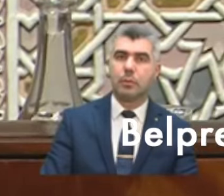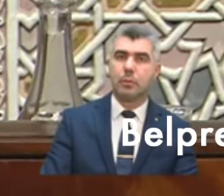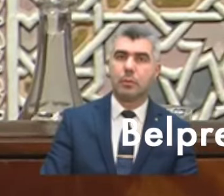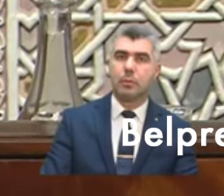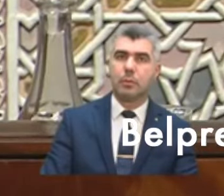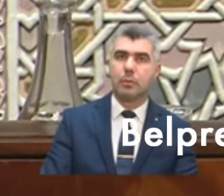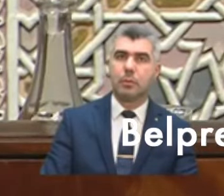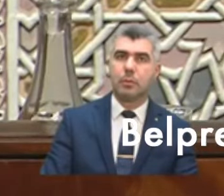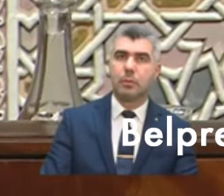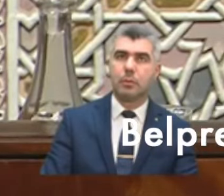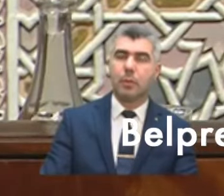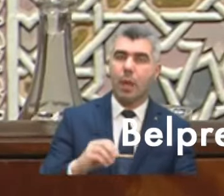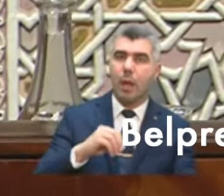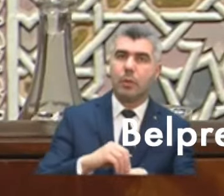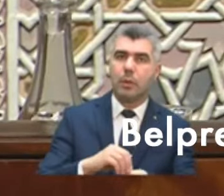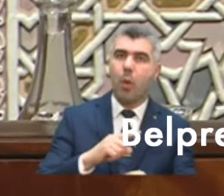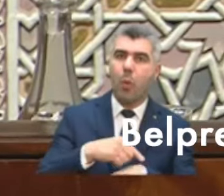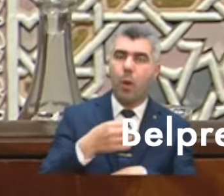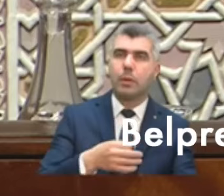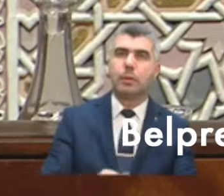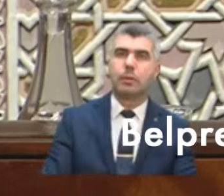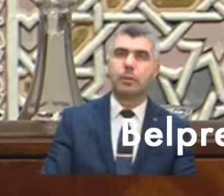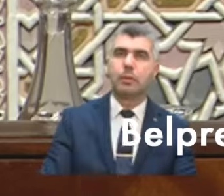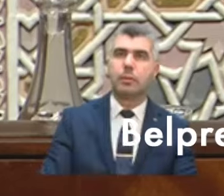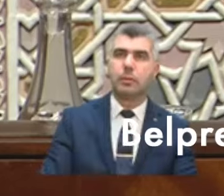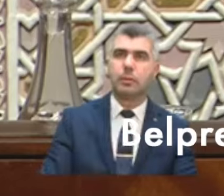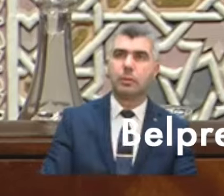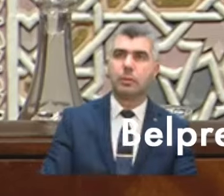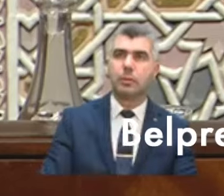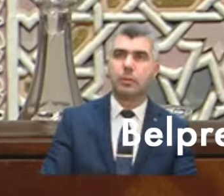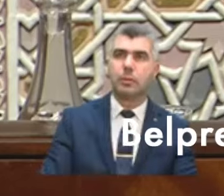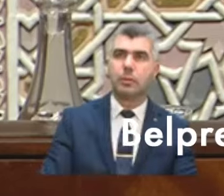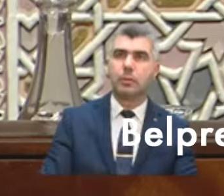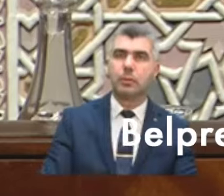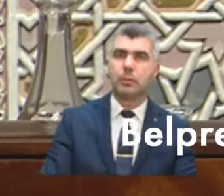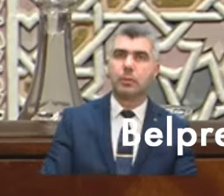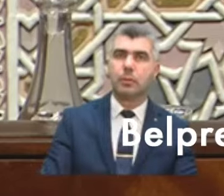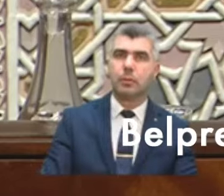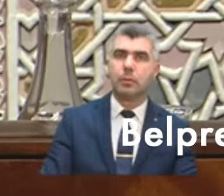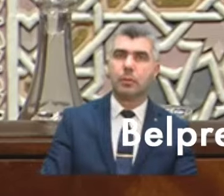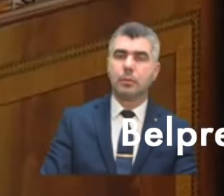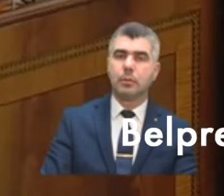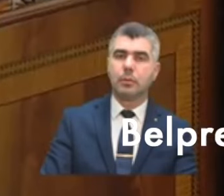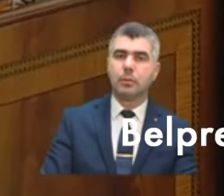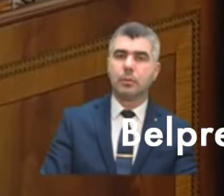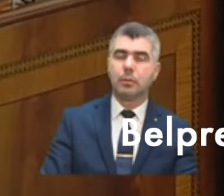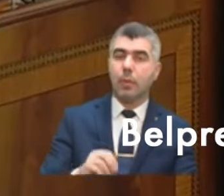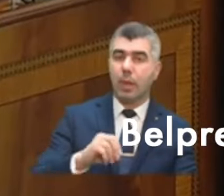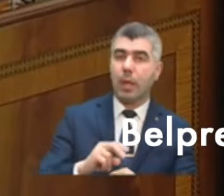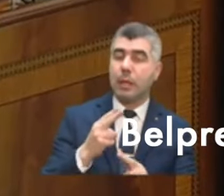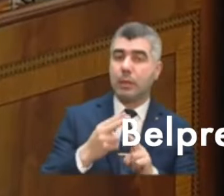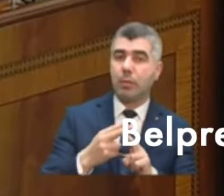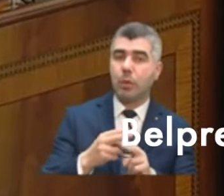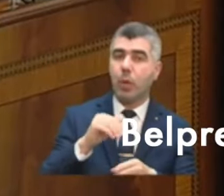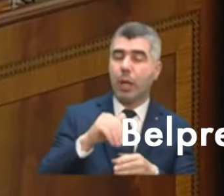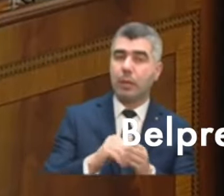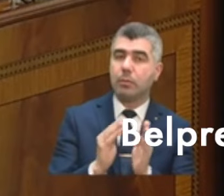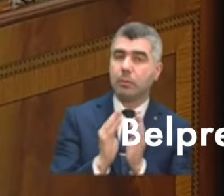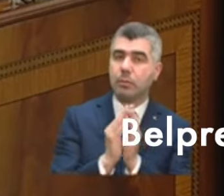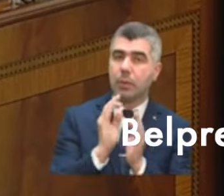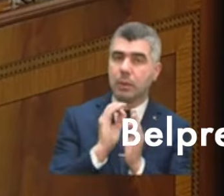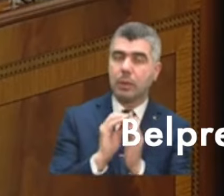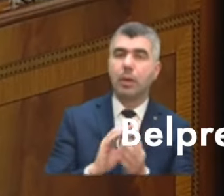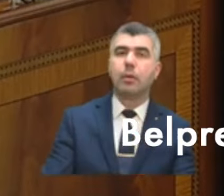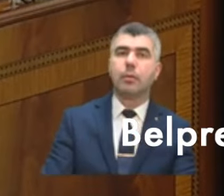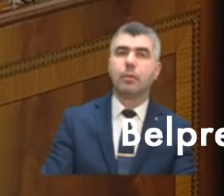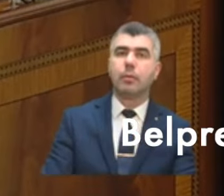عاود التوقيت اتشرف بتناول الكلمه باسم المجموعه النيابيه لحزب